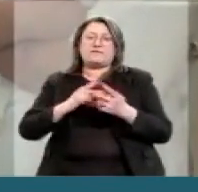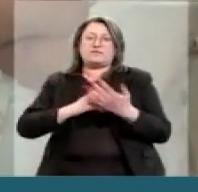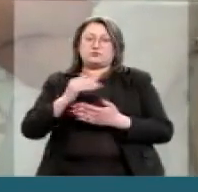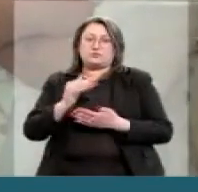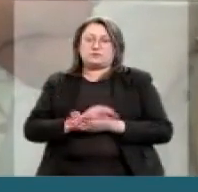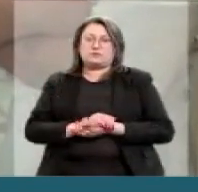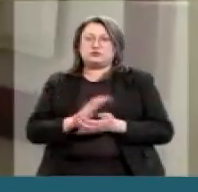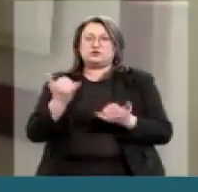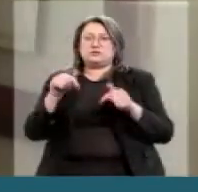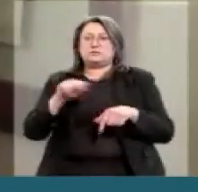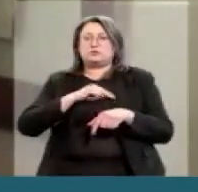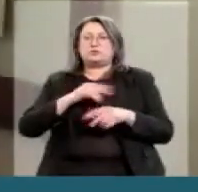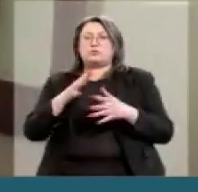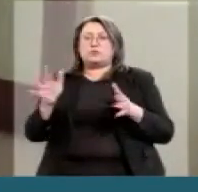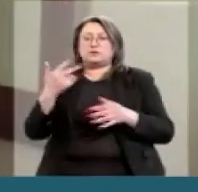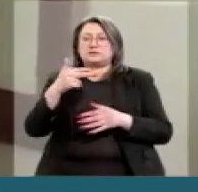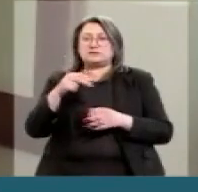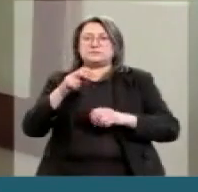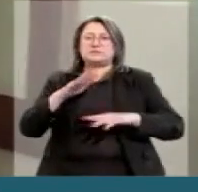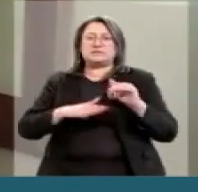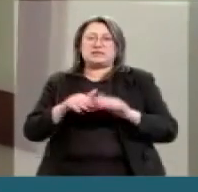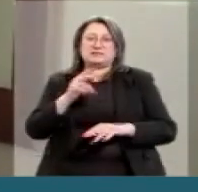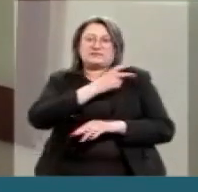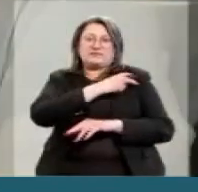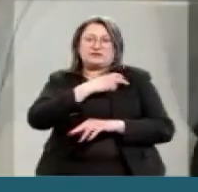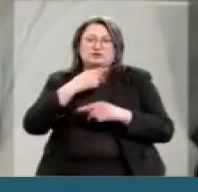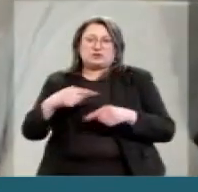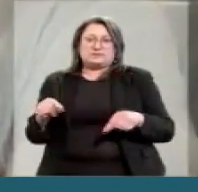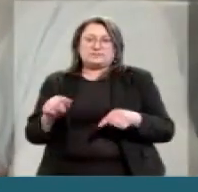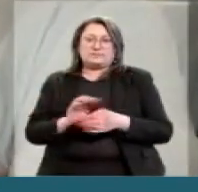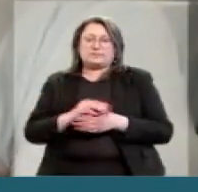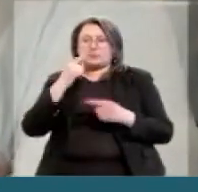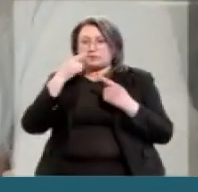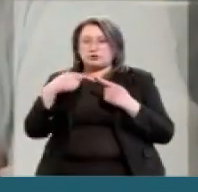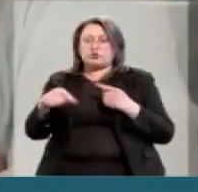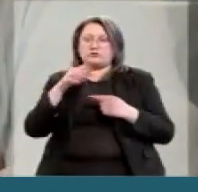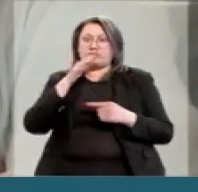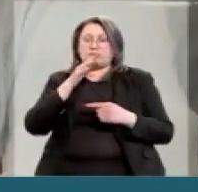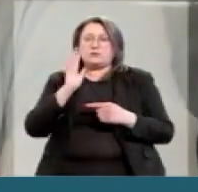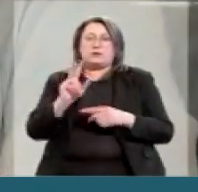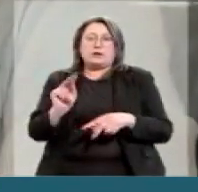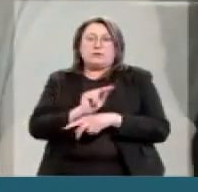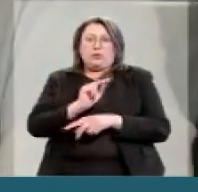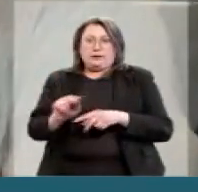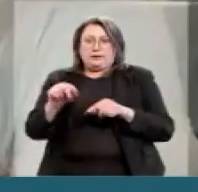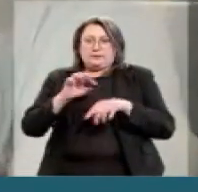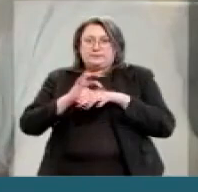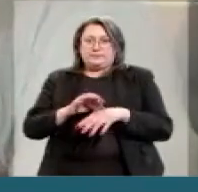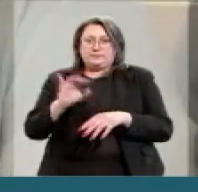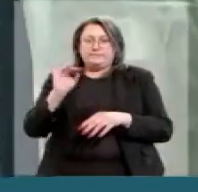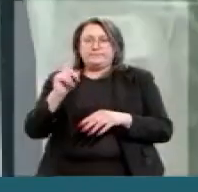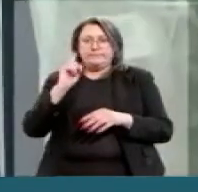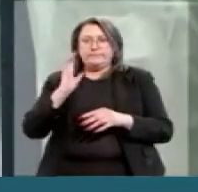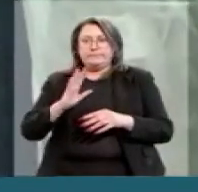жөндеу жұмыстары жоспарланып, ғимаратты қалыпқа келтіру көзделіп отыр. Еден мен шатыр ауыстырылып, заманауи техникалармен де